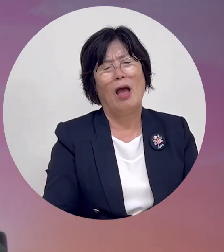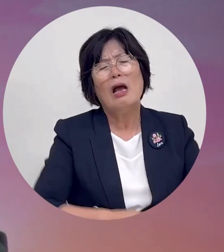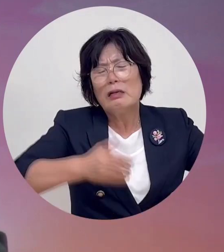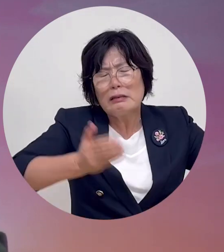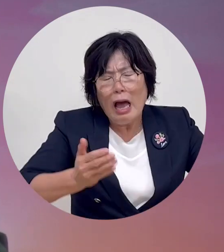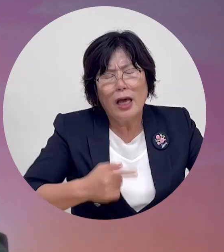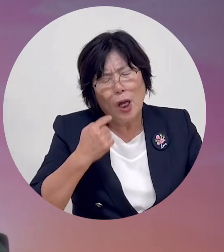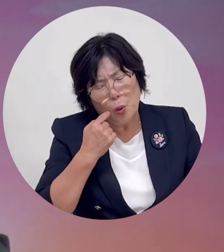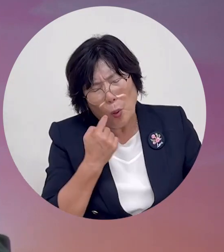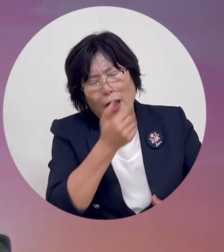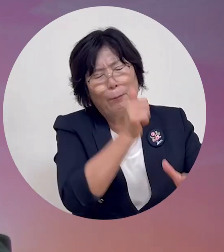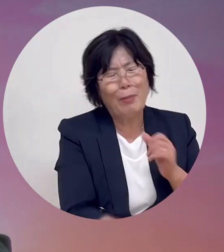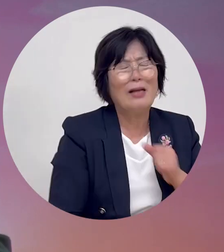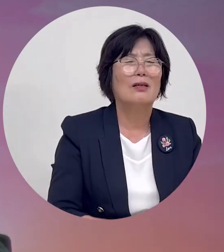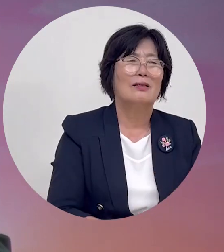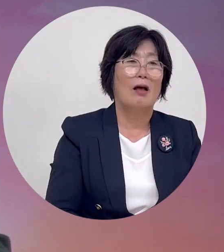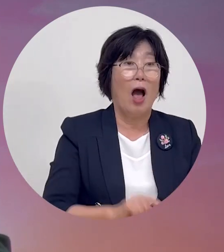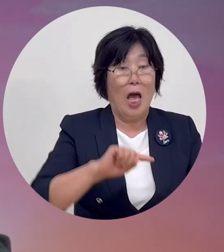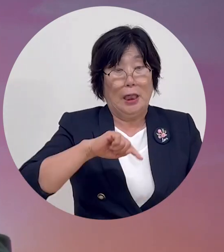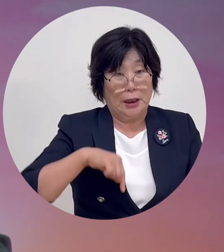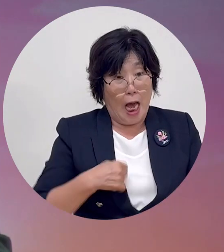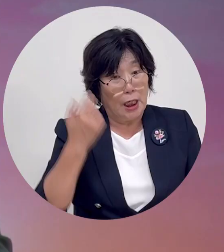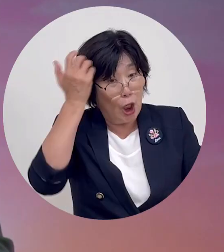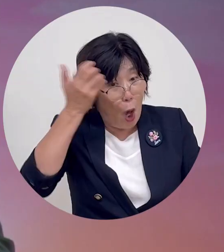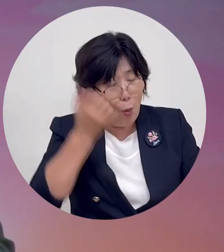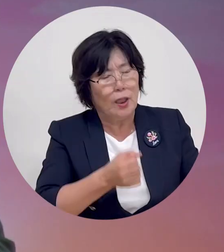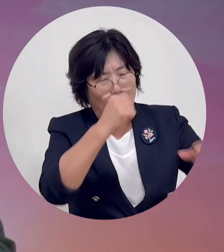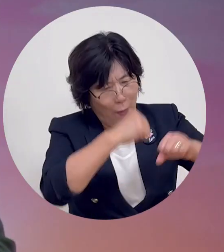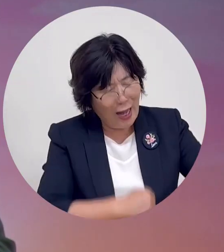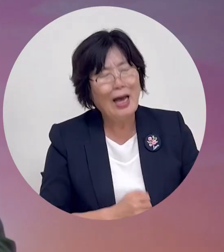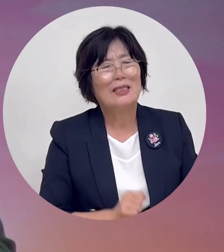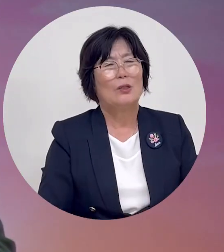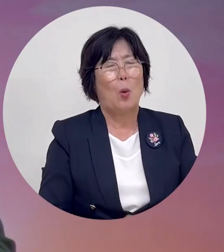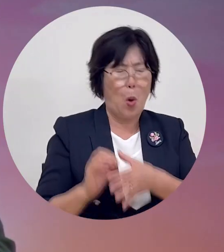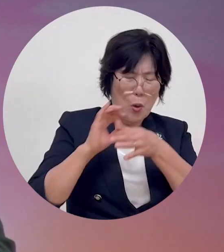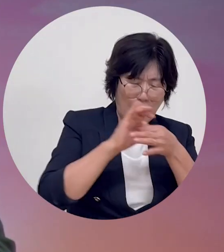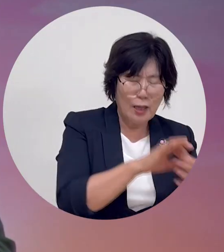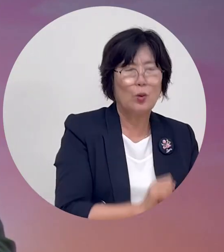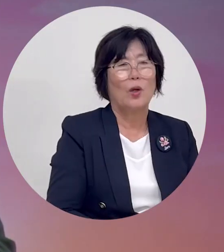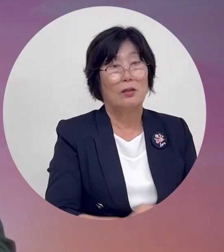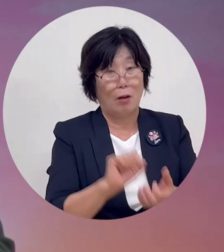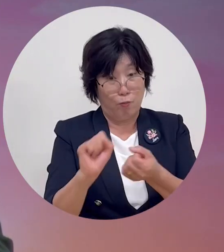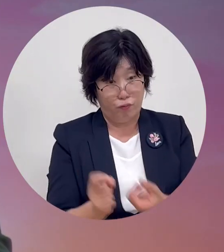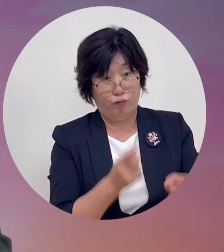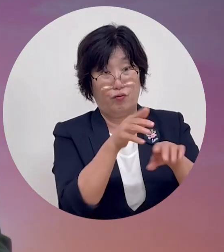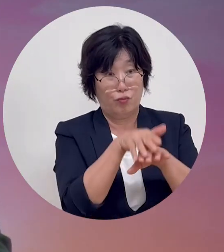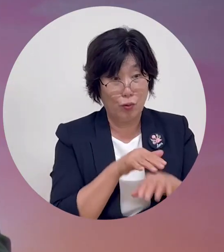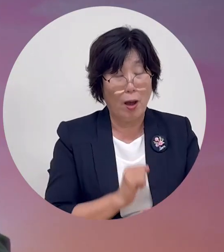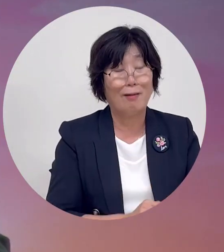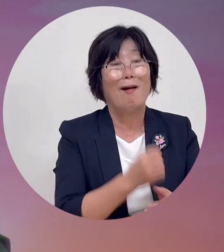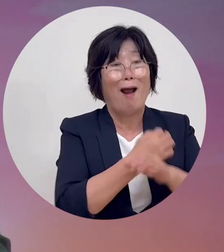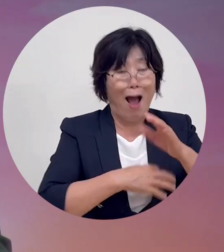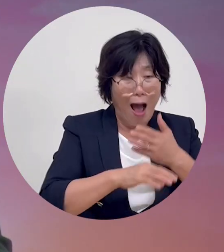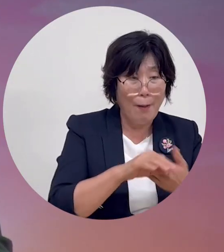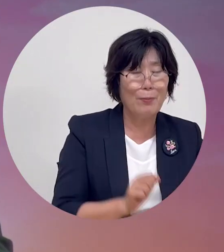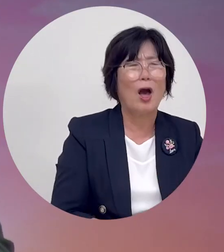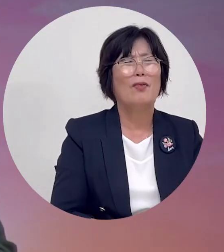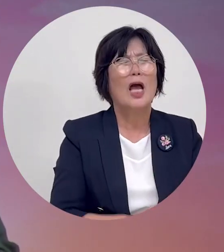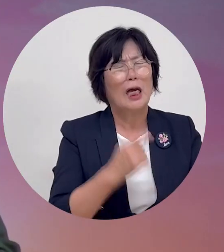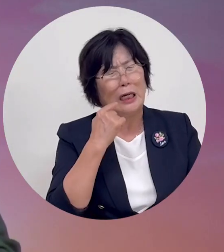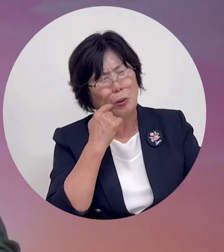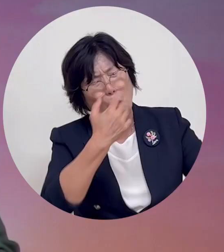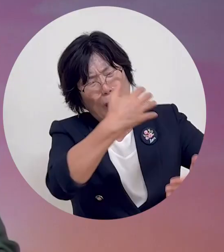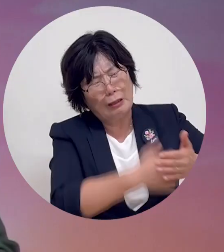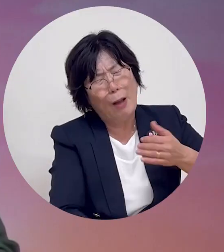빠져가지고요, 그 영혼이 다 망가지니까 결국은 계속해서 부흥회를 하는데 그 독이 계속 남아있었겠어요?